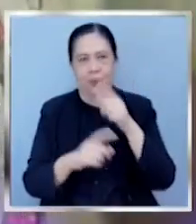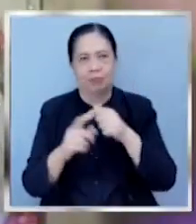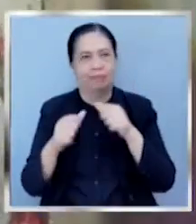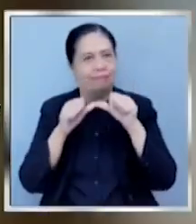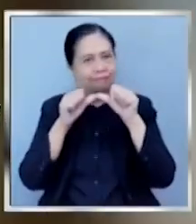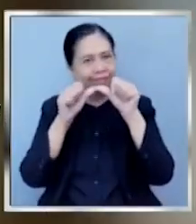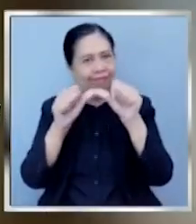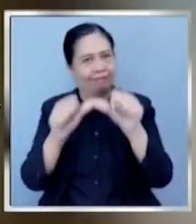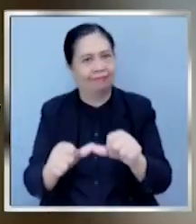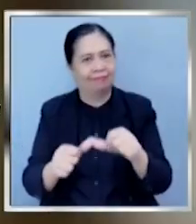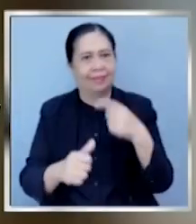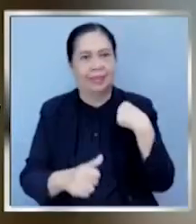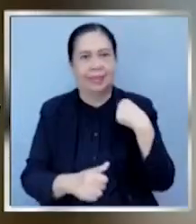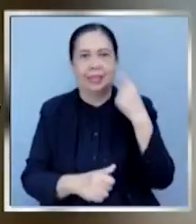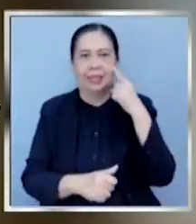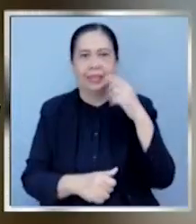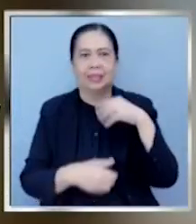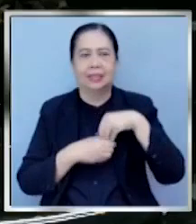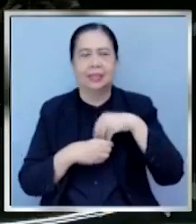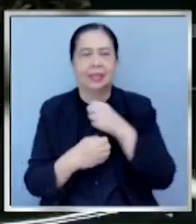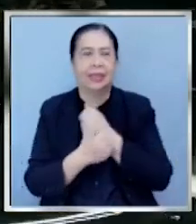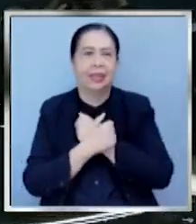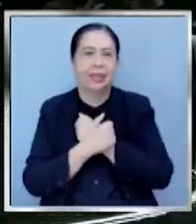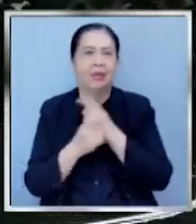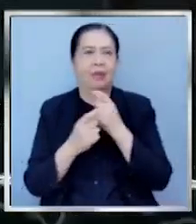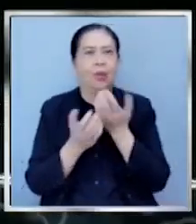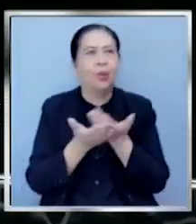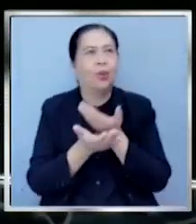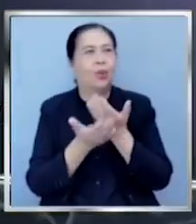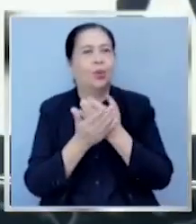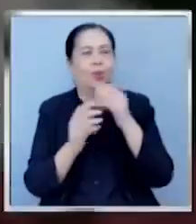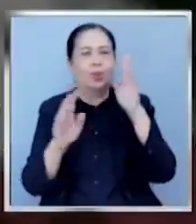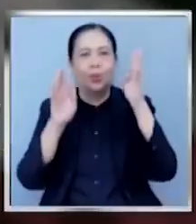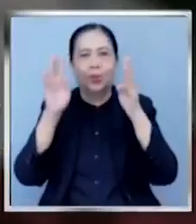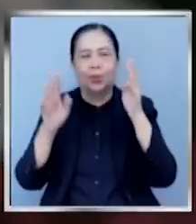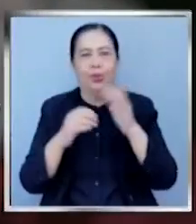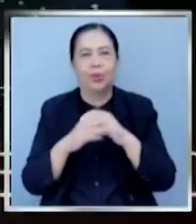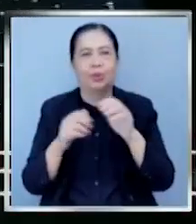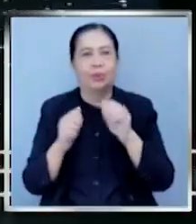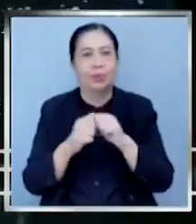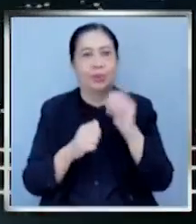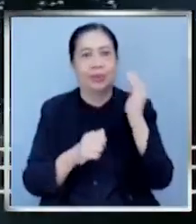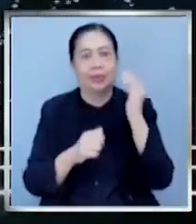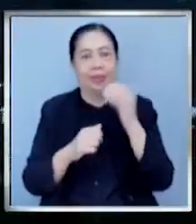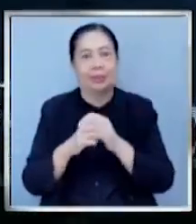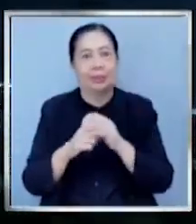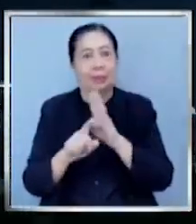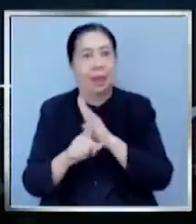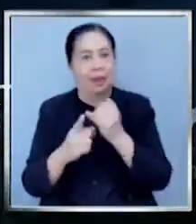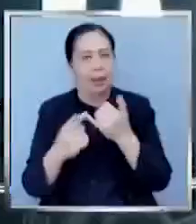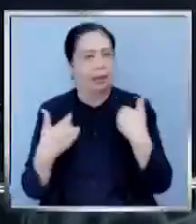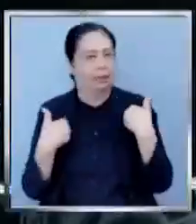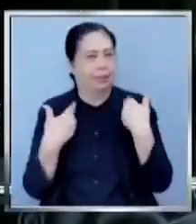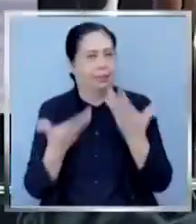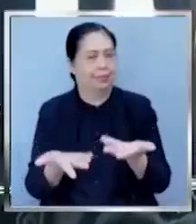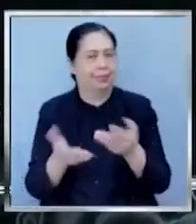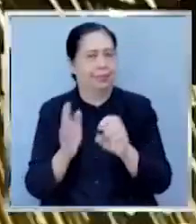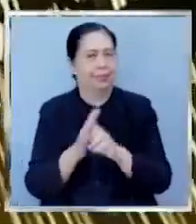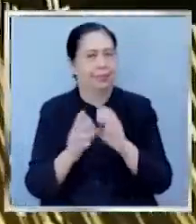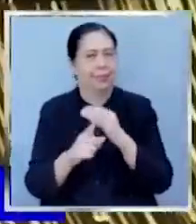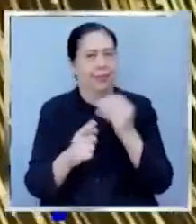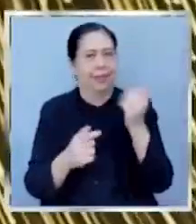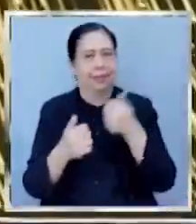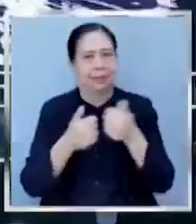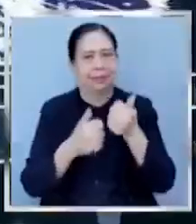it's our innate love for spectacle. Eh. Kaya maging mga beaucon sa barangay, abay hindi magpapahuli. Gaya ng barangay beauty pageant na ito